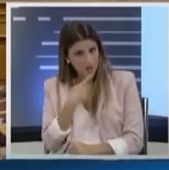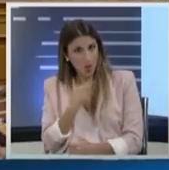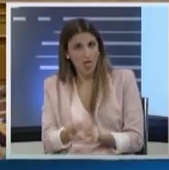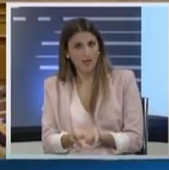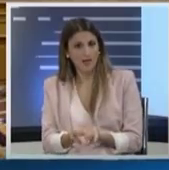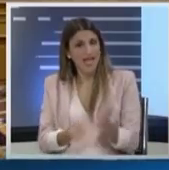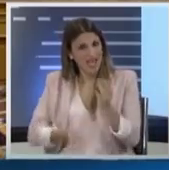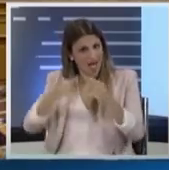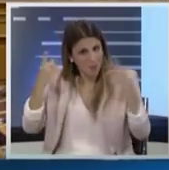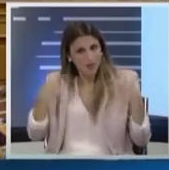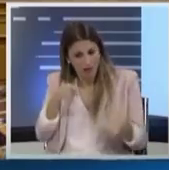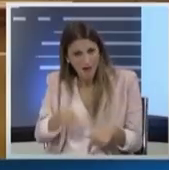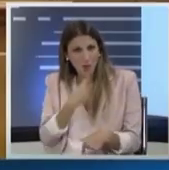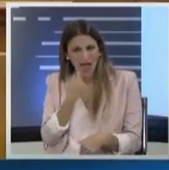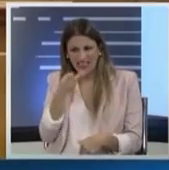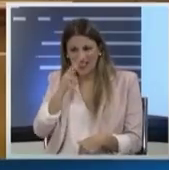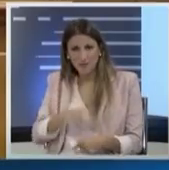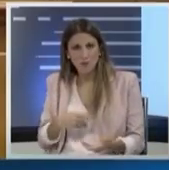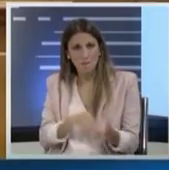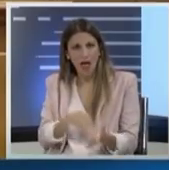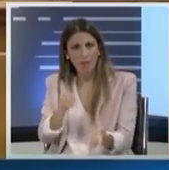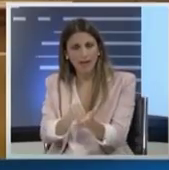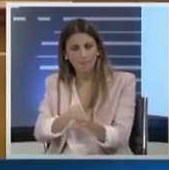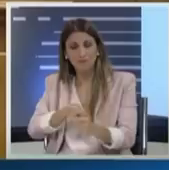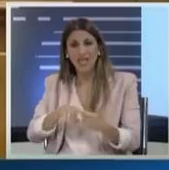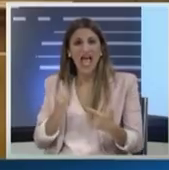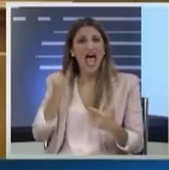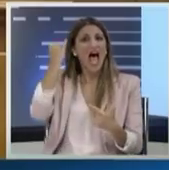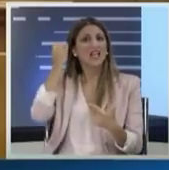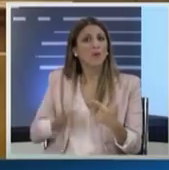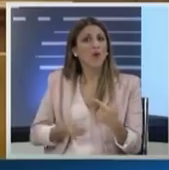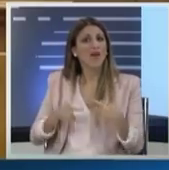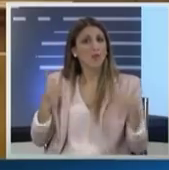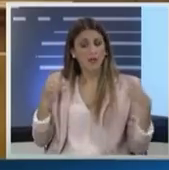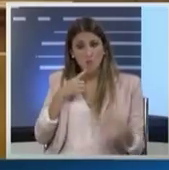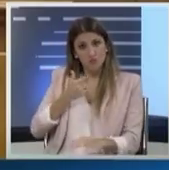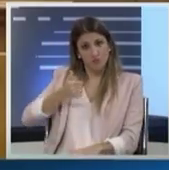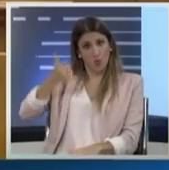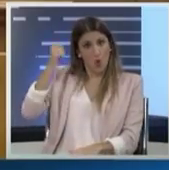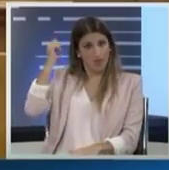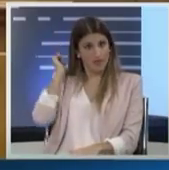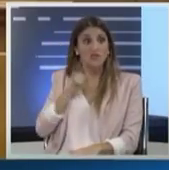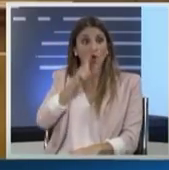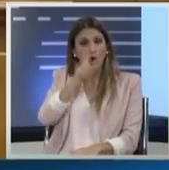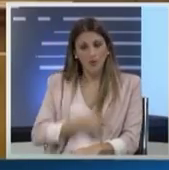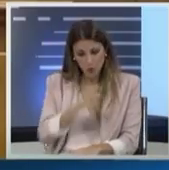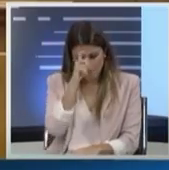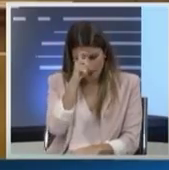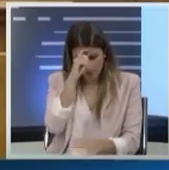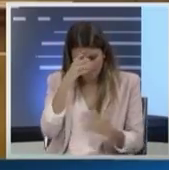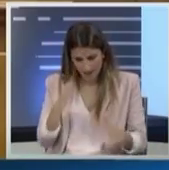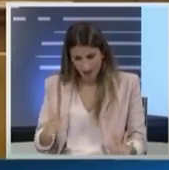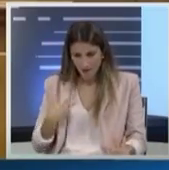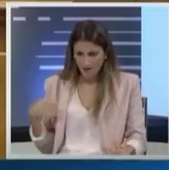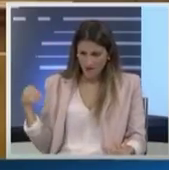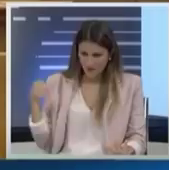αυτά λέτε τρεις μέρες τώρα. Και βεβαίως ο κύριος Χατζηδάκης ήταν αυτός που ομολόγησε προχθές ότι έχετε